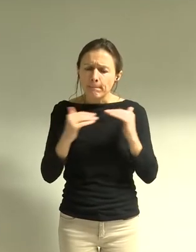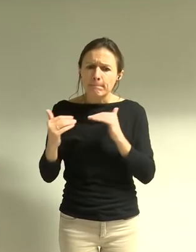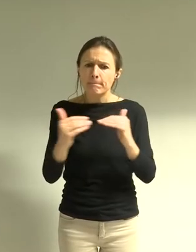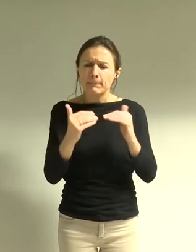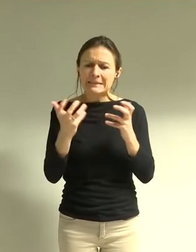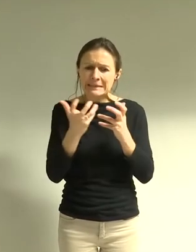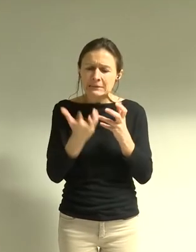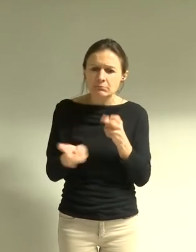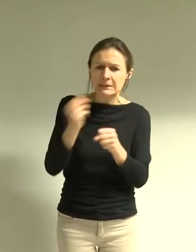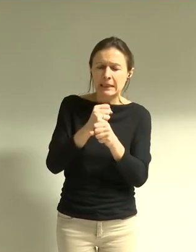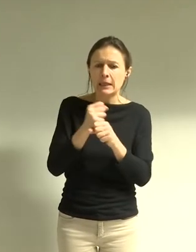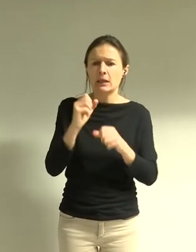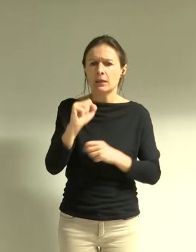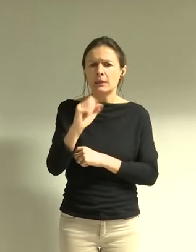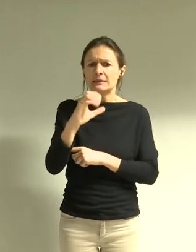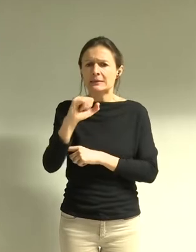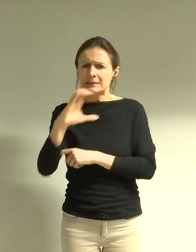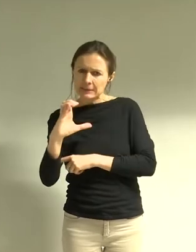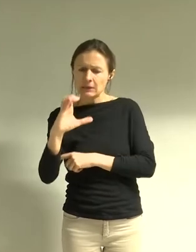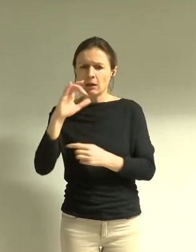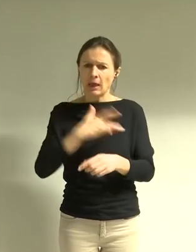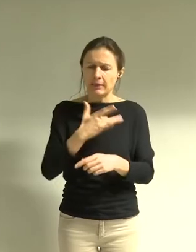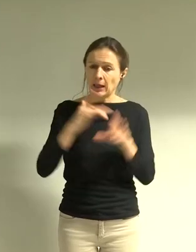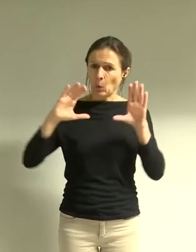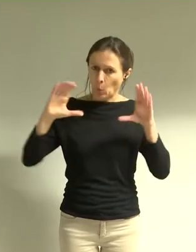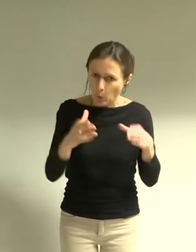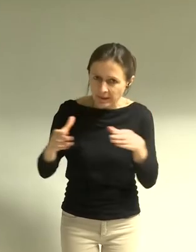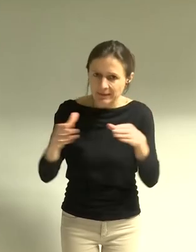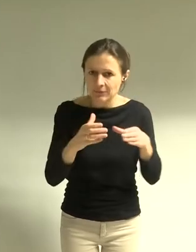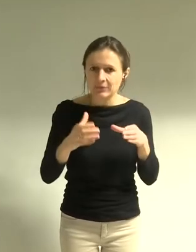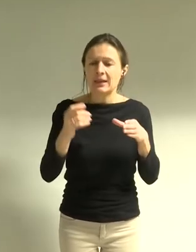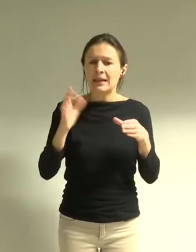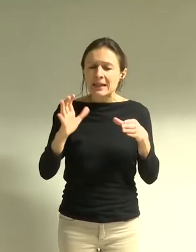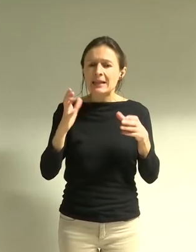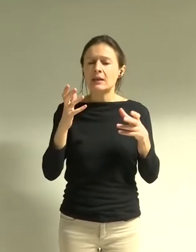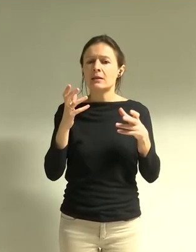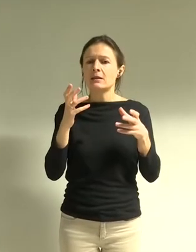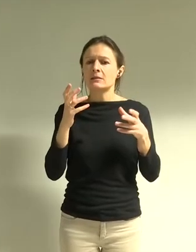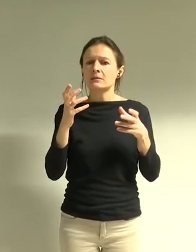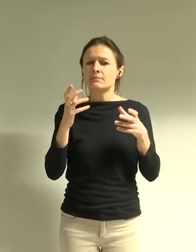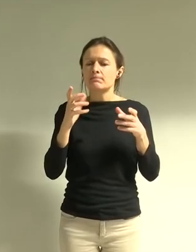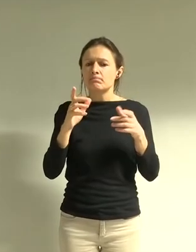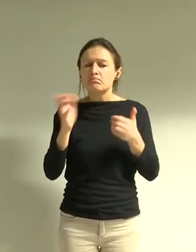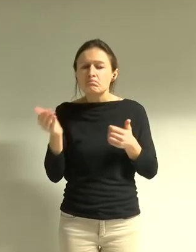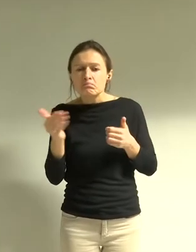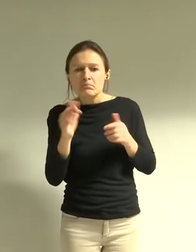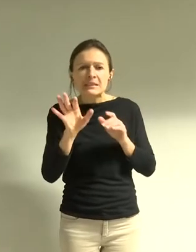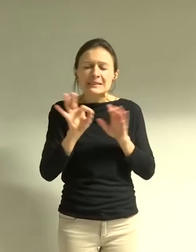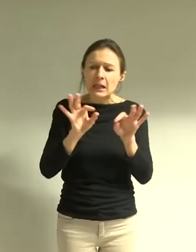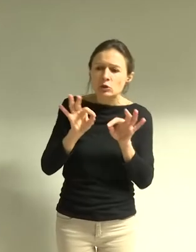société coopérative d'intérêt collectif ayant vocation à candidater à une procédure de sélection afin de mettre en oeuvre son projet